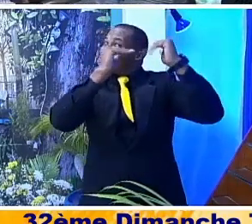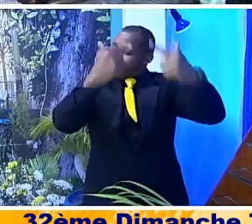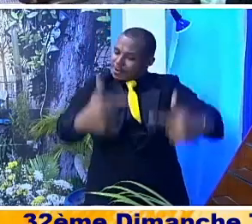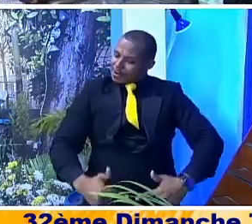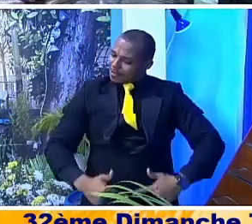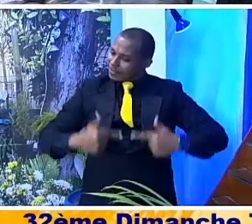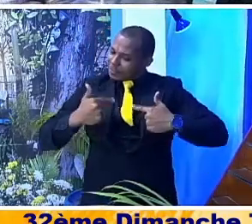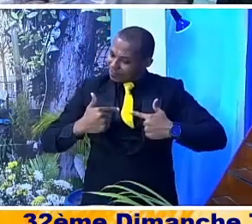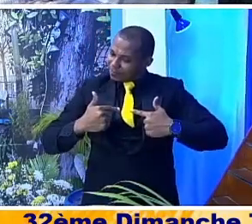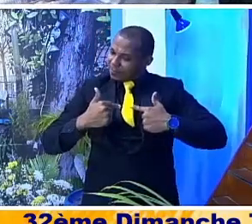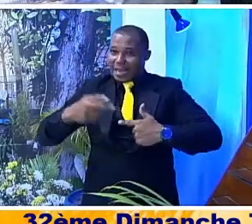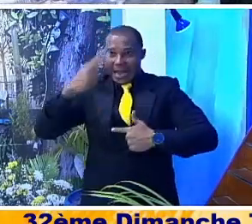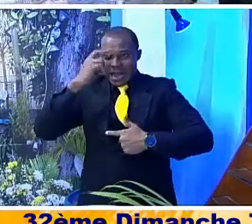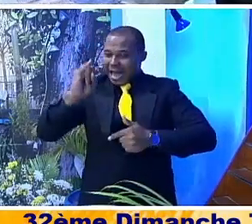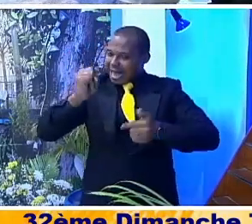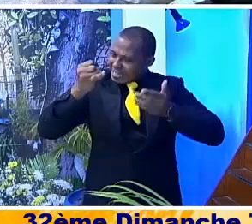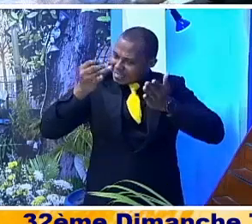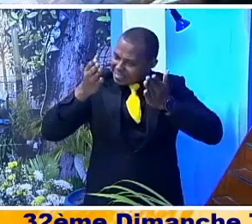te 54 ans.